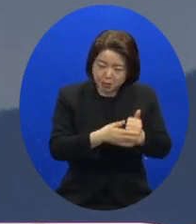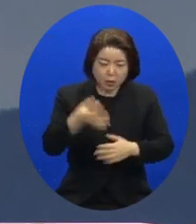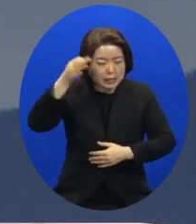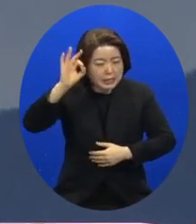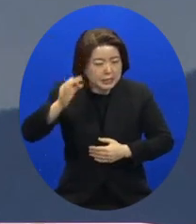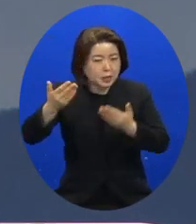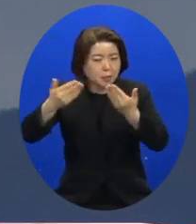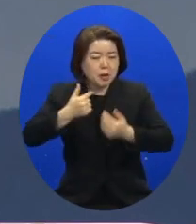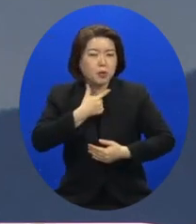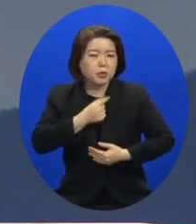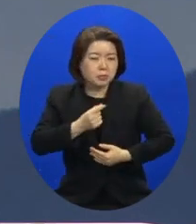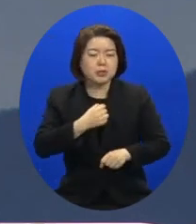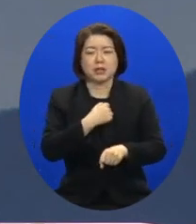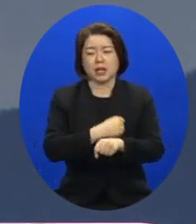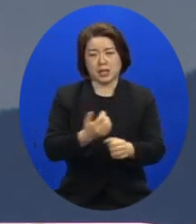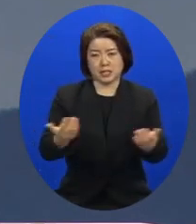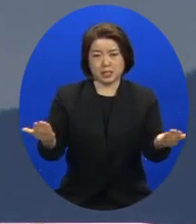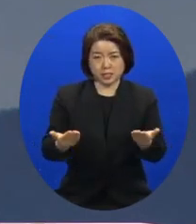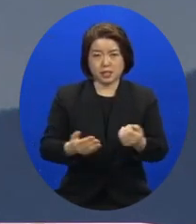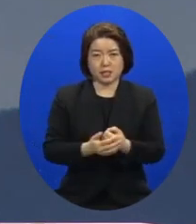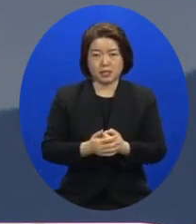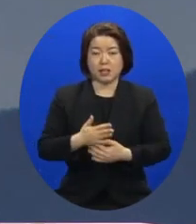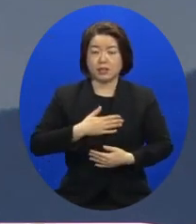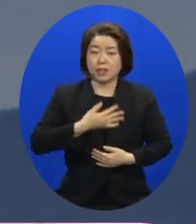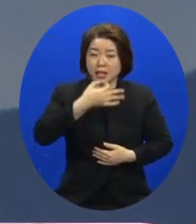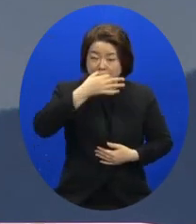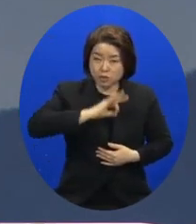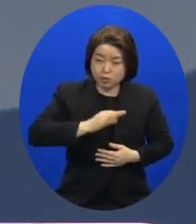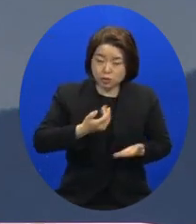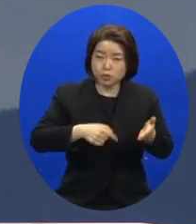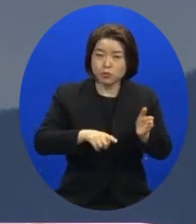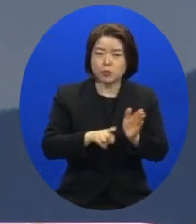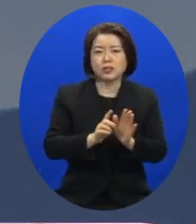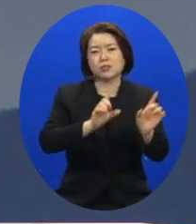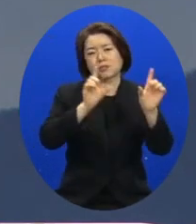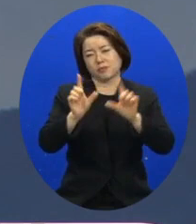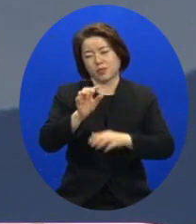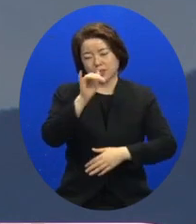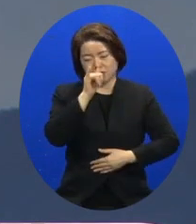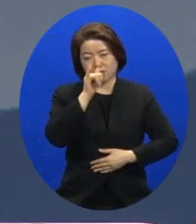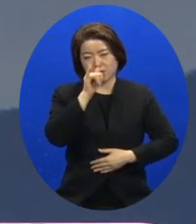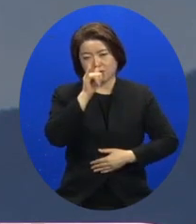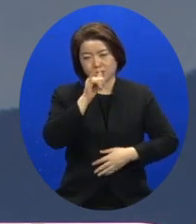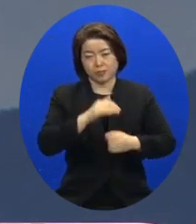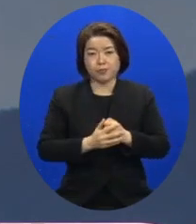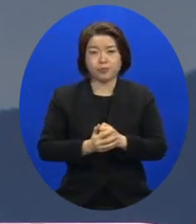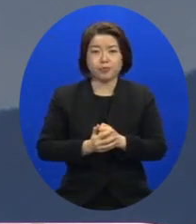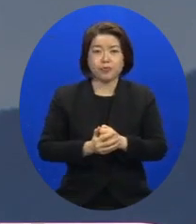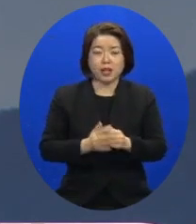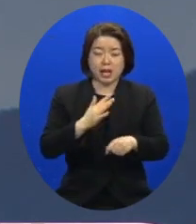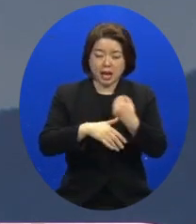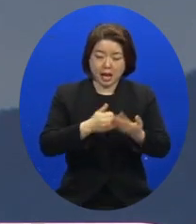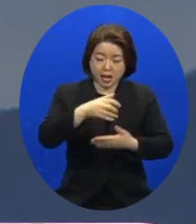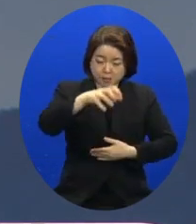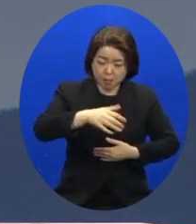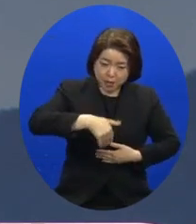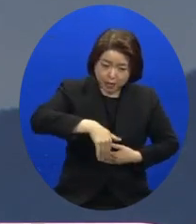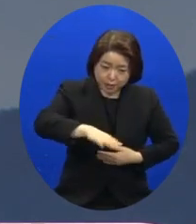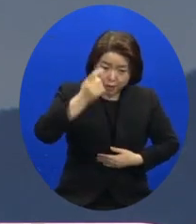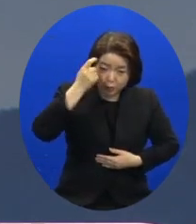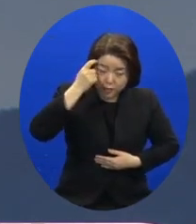그렇게 한 거더라고. 내 유익을 위해서 결국은 살았더라고. 하나님 앞에 간다고